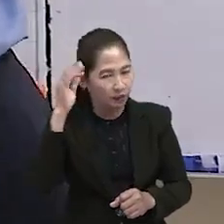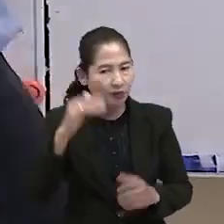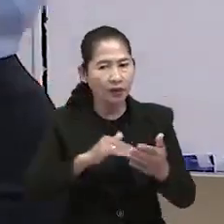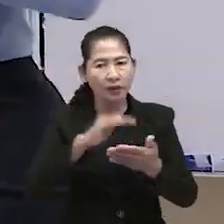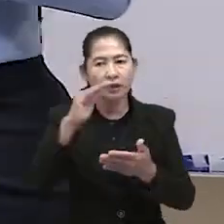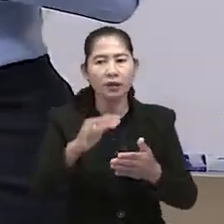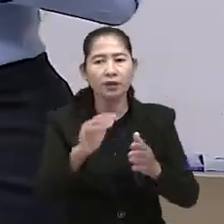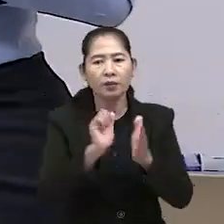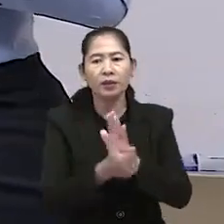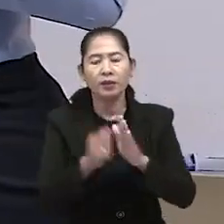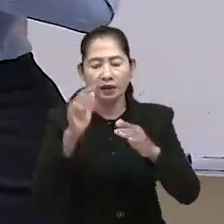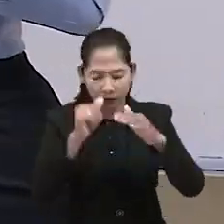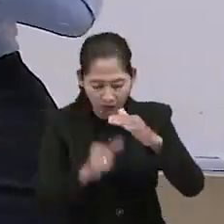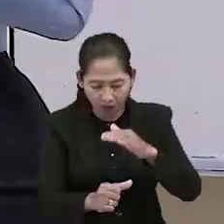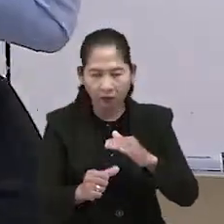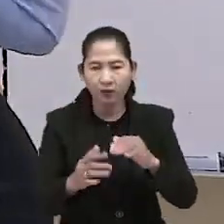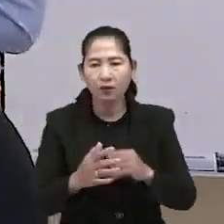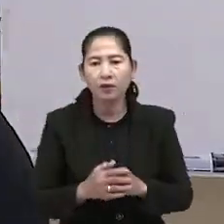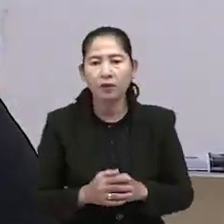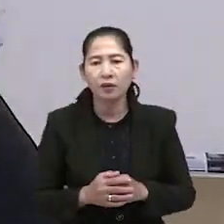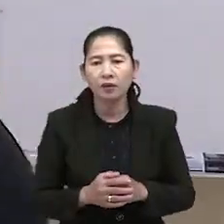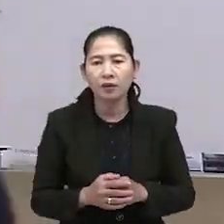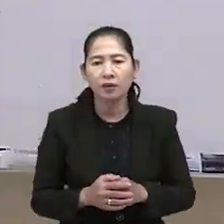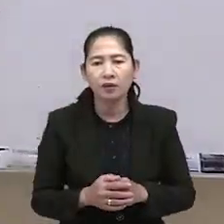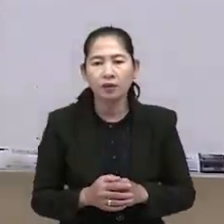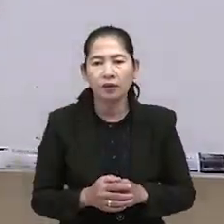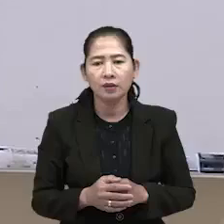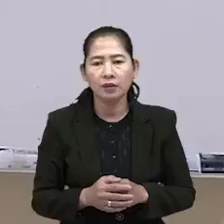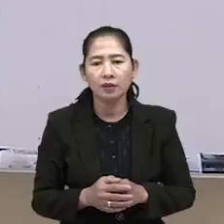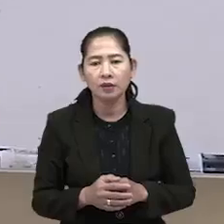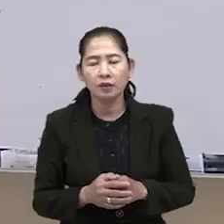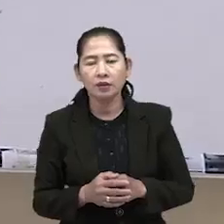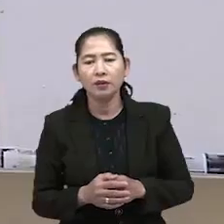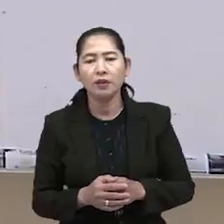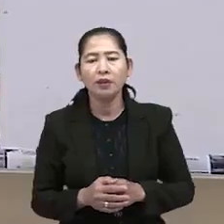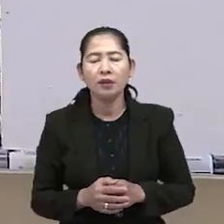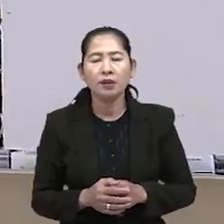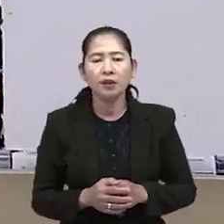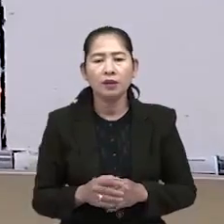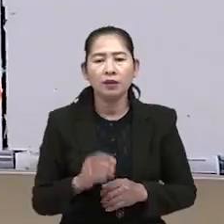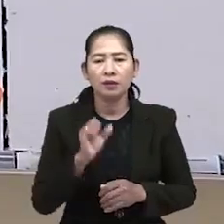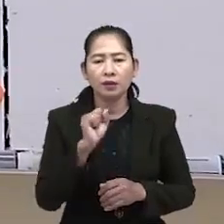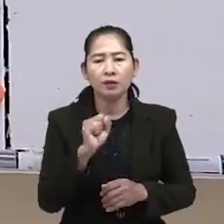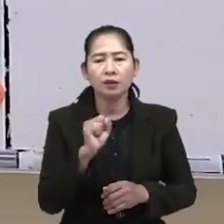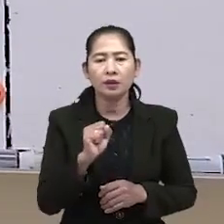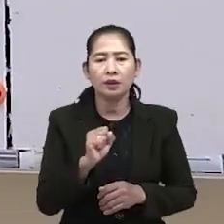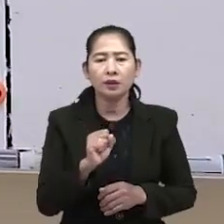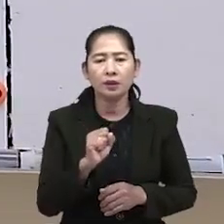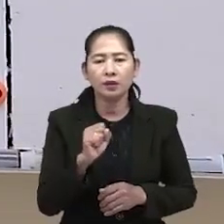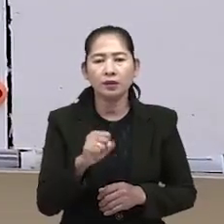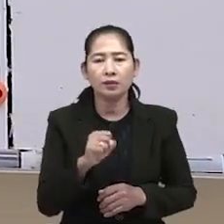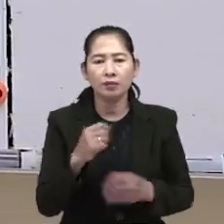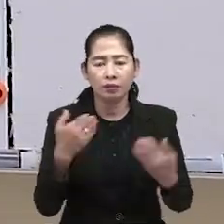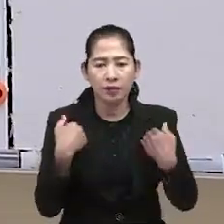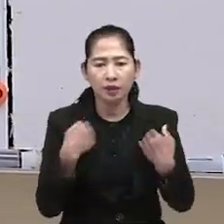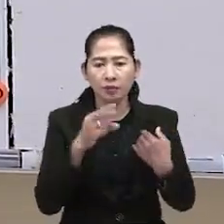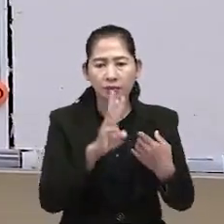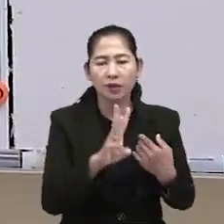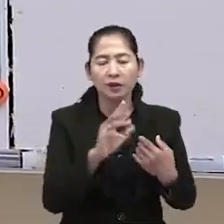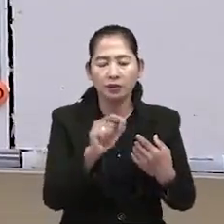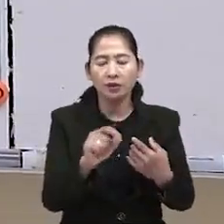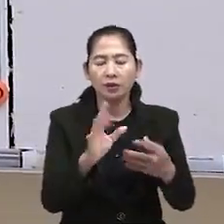លវេលាកូនតម្លាក់ចូលមកក្រោមបានណាកូនណាបាននេះគ្នាអរគុណច្រើនអញ្ចឹងក្នុងតួសេចក្តីអញ្ចឹងតួសេចក្តីត្រូវតែមាន3